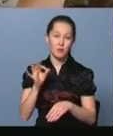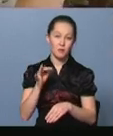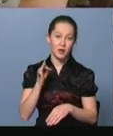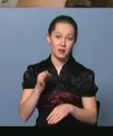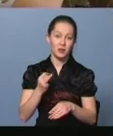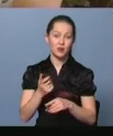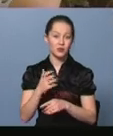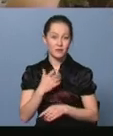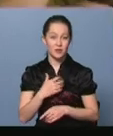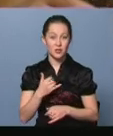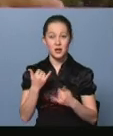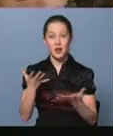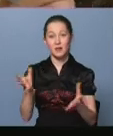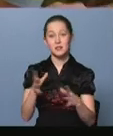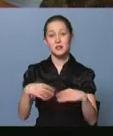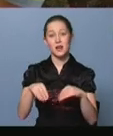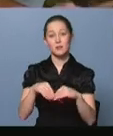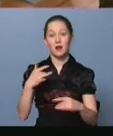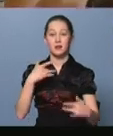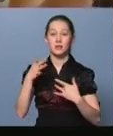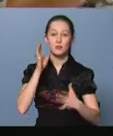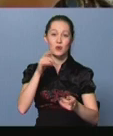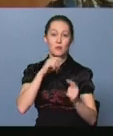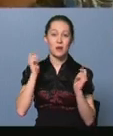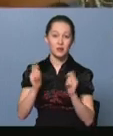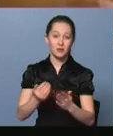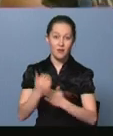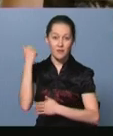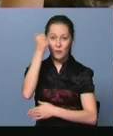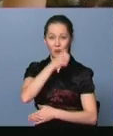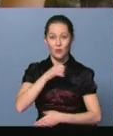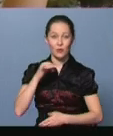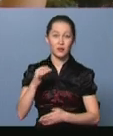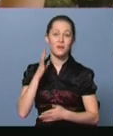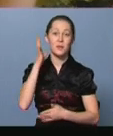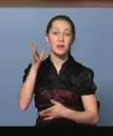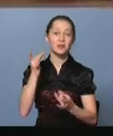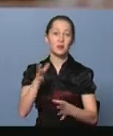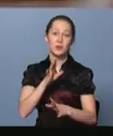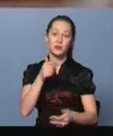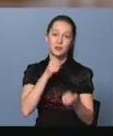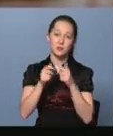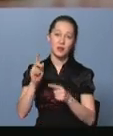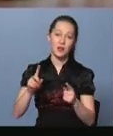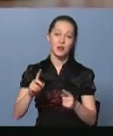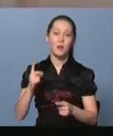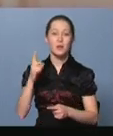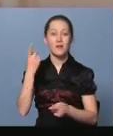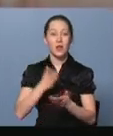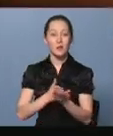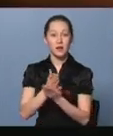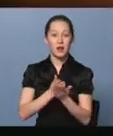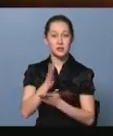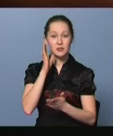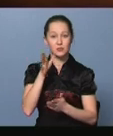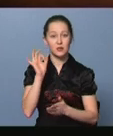быть. Для всей семьи Арсения концерт станет настоящим подарком к Новому году, ведь впереди непростое испытание. Первая операция мальчику назначена